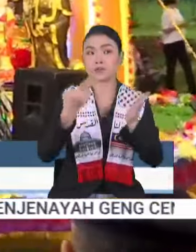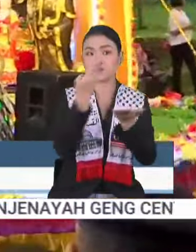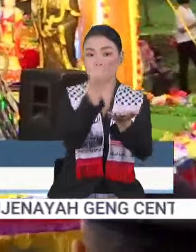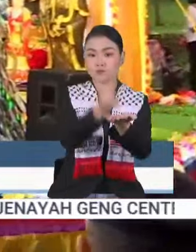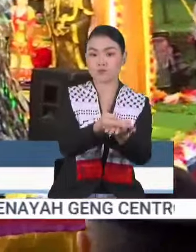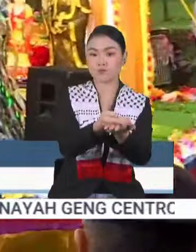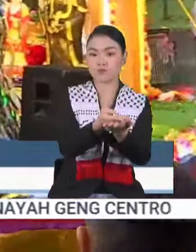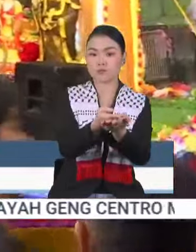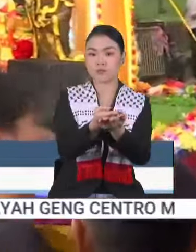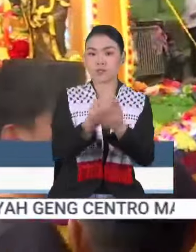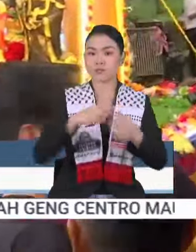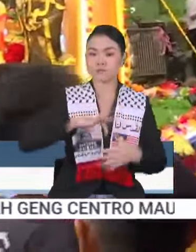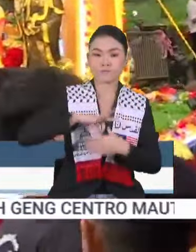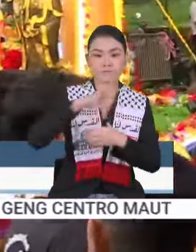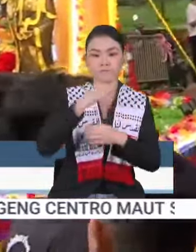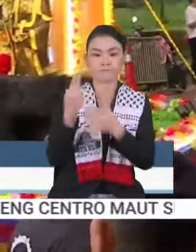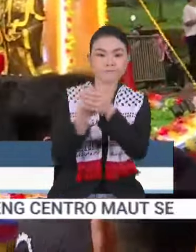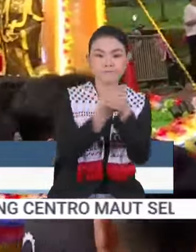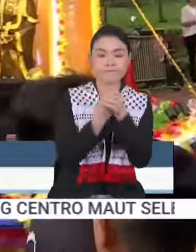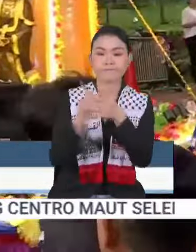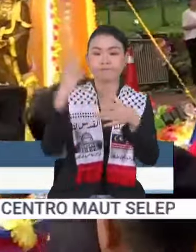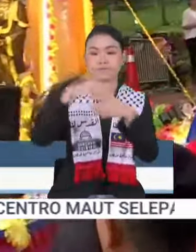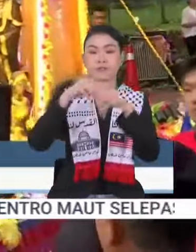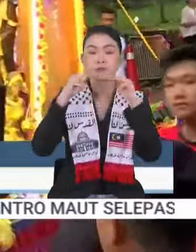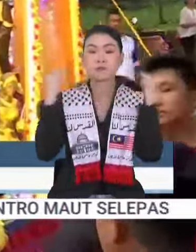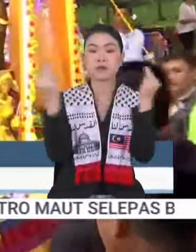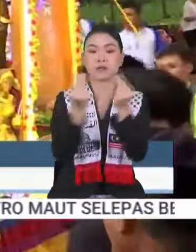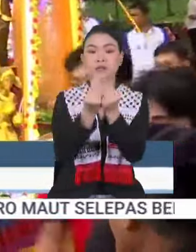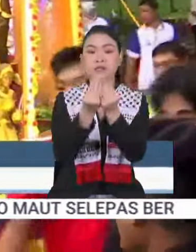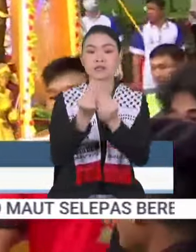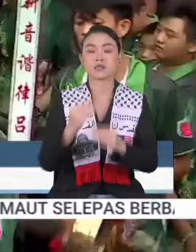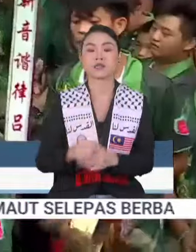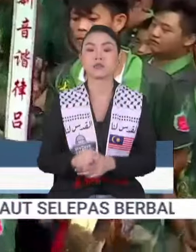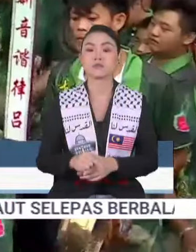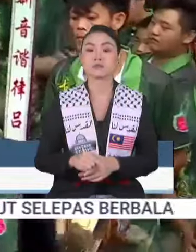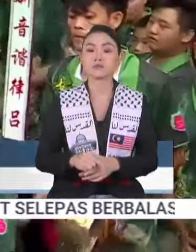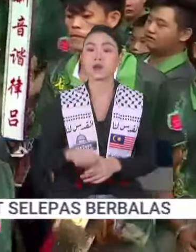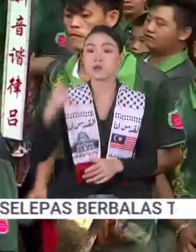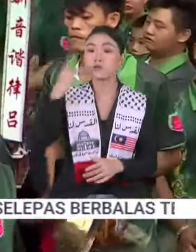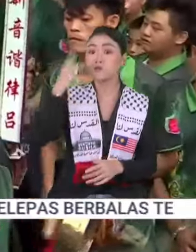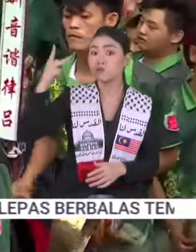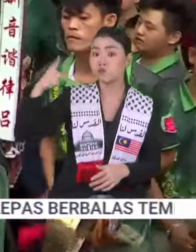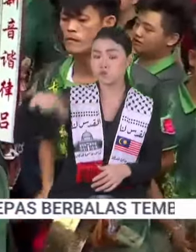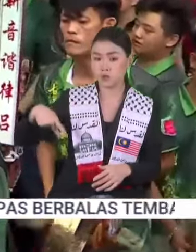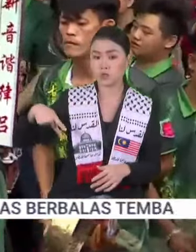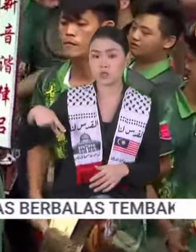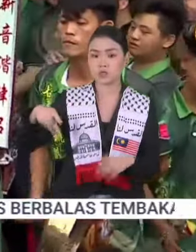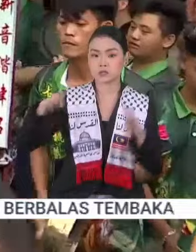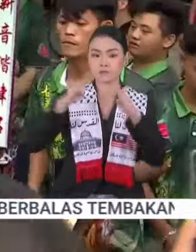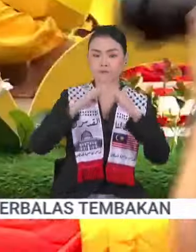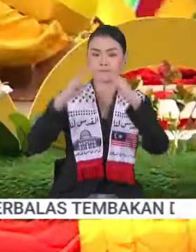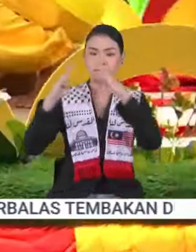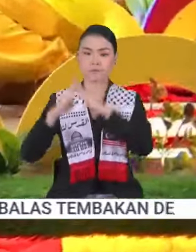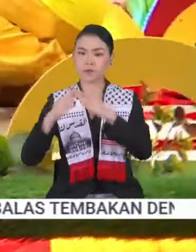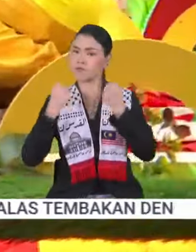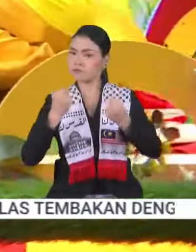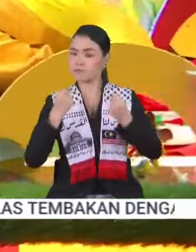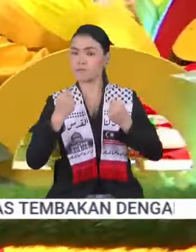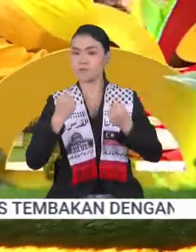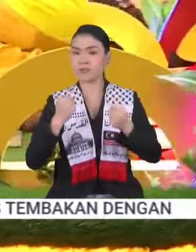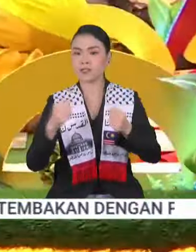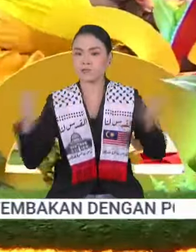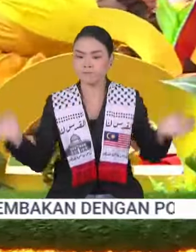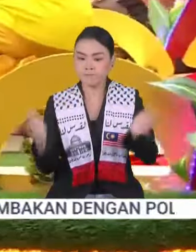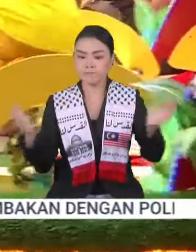semangat perpaduan dalam masyarakat ia sekaligus membuktikan Bandar Raya Kuching sebagai Bandar Raya Kukuh dalam mengekalkan